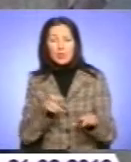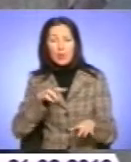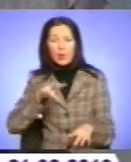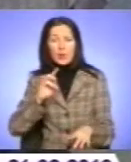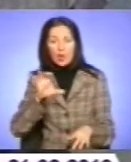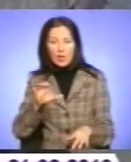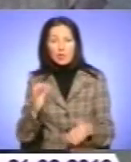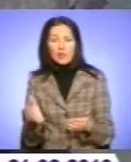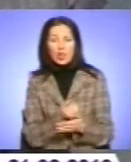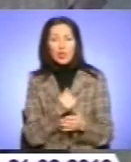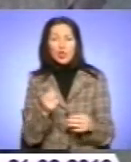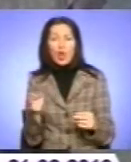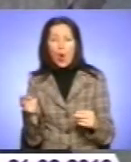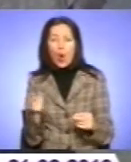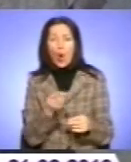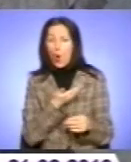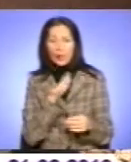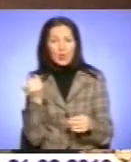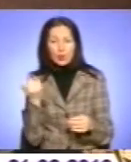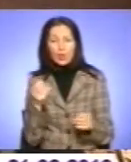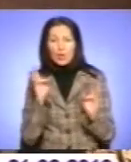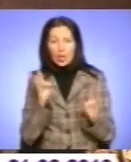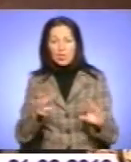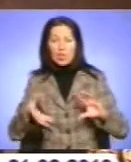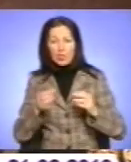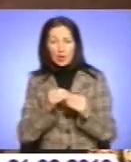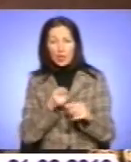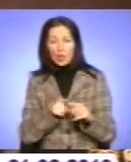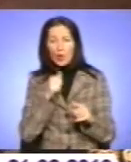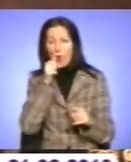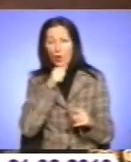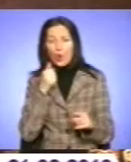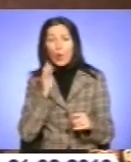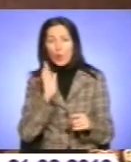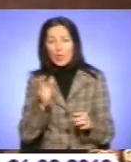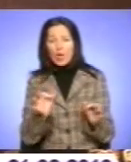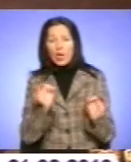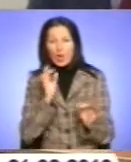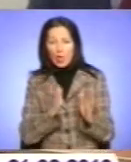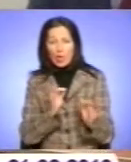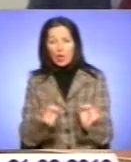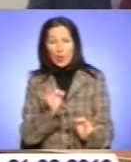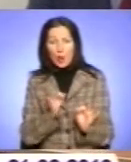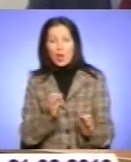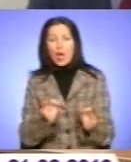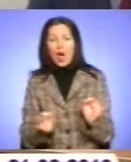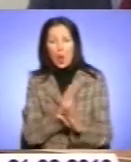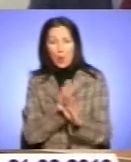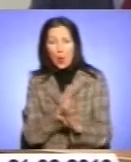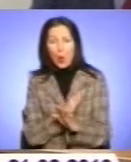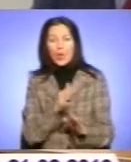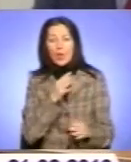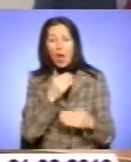трагічних наслідків. Цього року синоптики прогнозують стабільну погоду, календарний прихід весни, а отже спокій